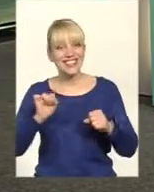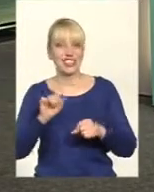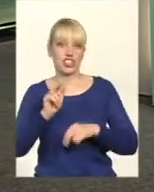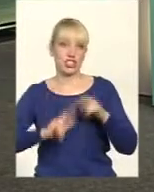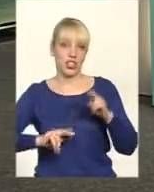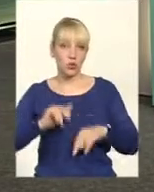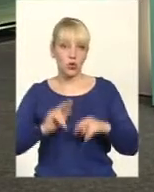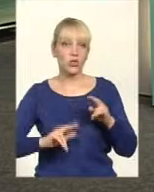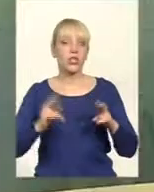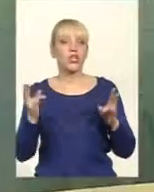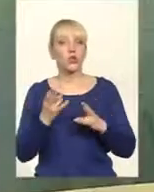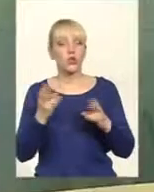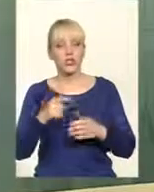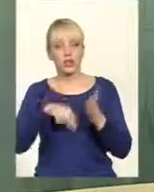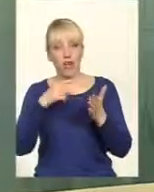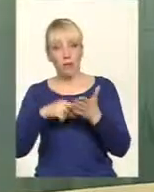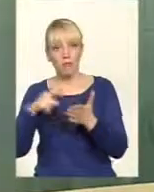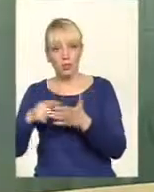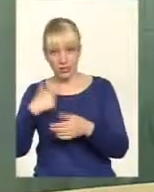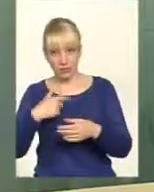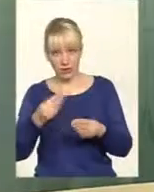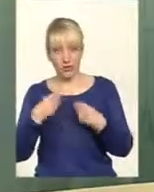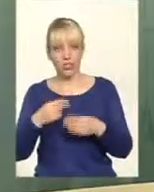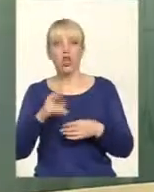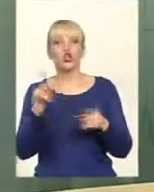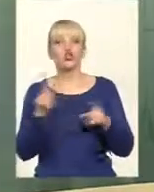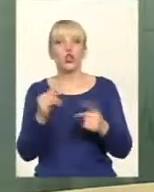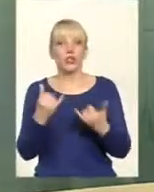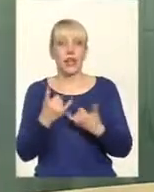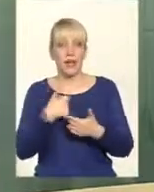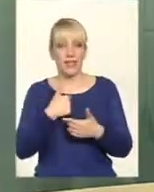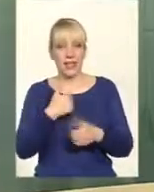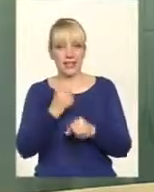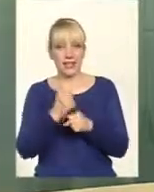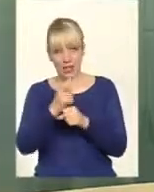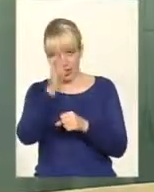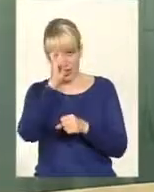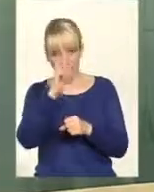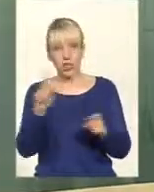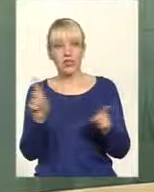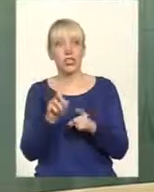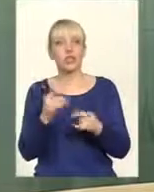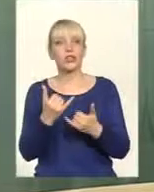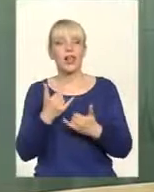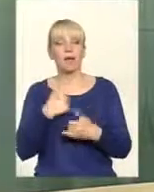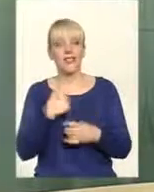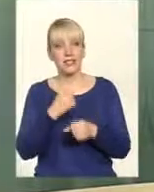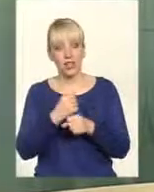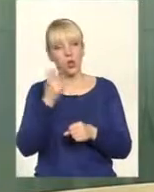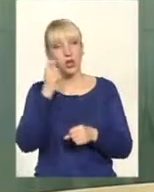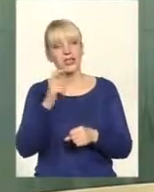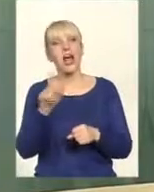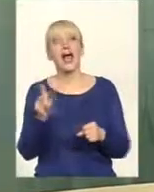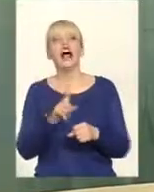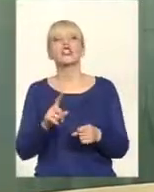нужно задавать себе больше вопрос, не что для меня сделало государство, а не что для меня сделала Украина, а что я сделал